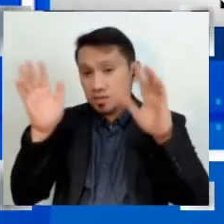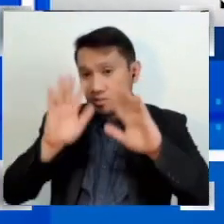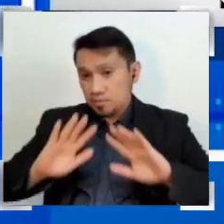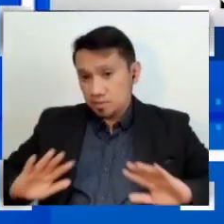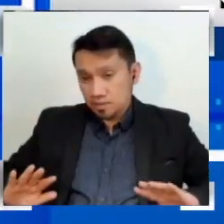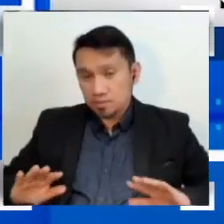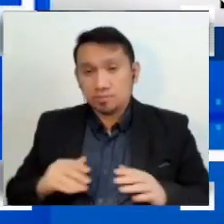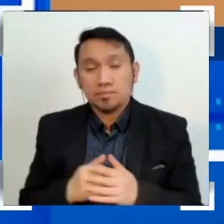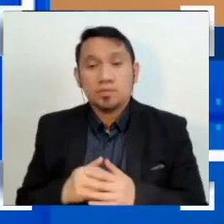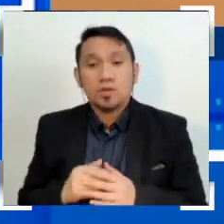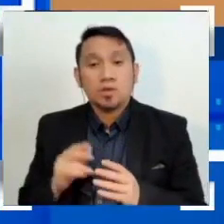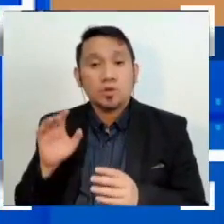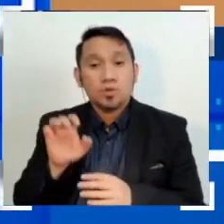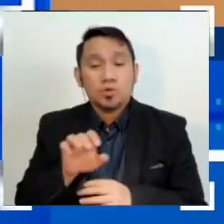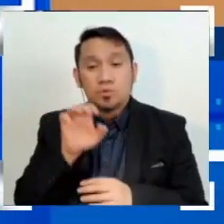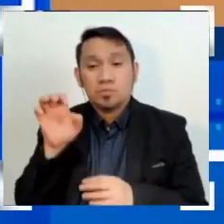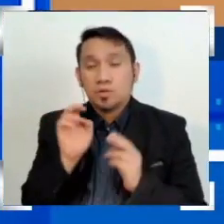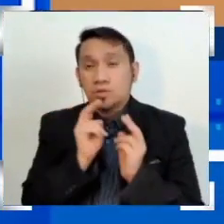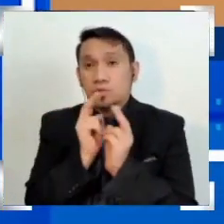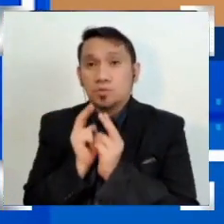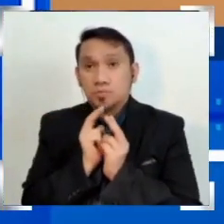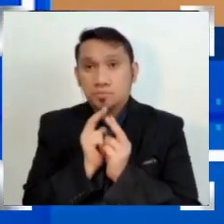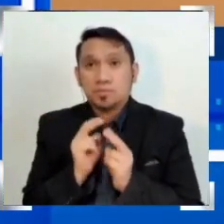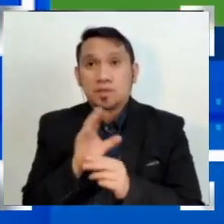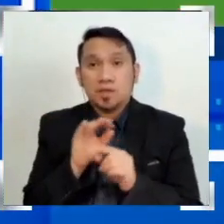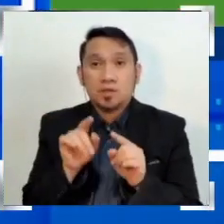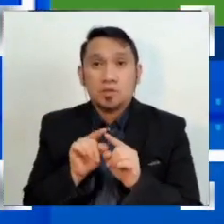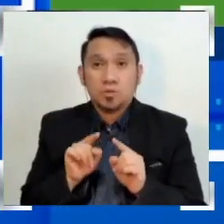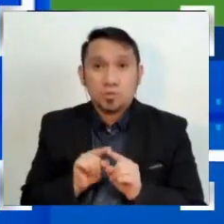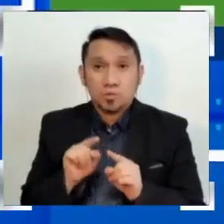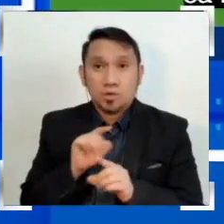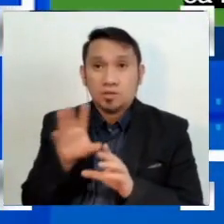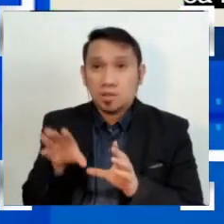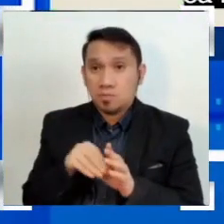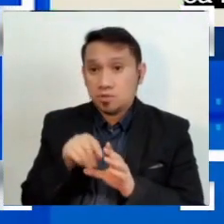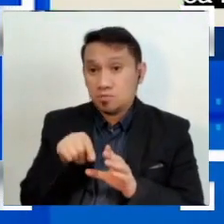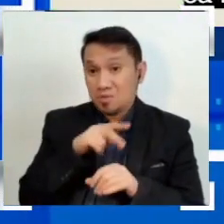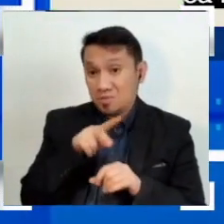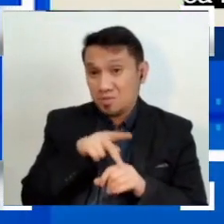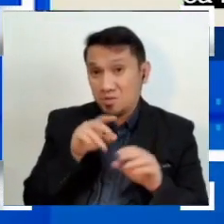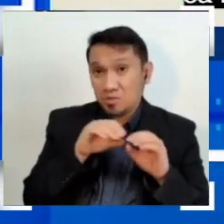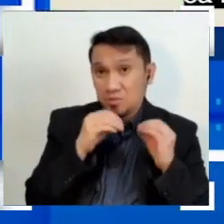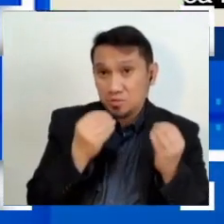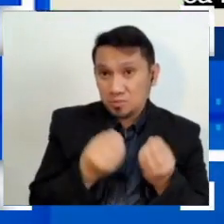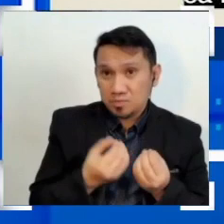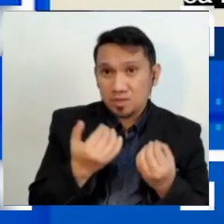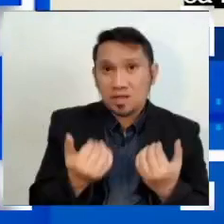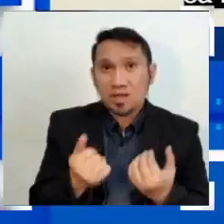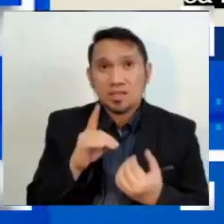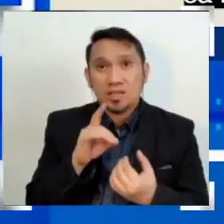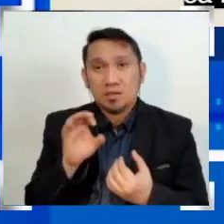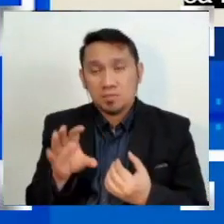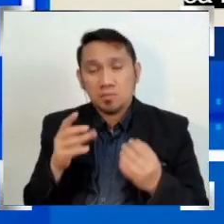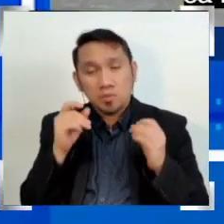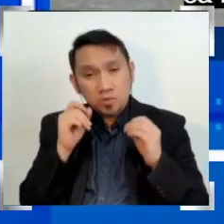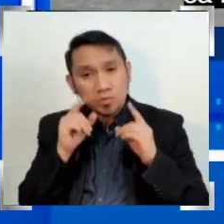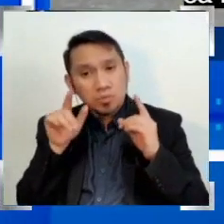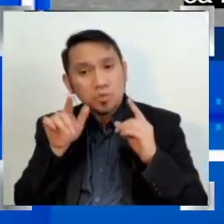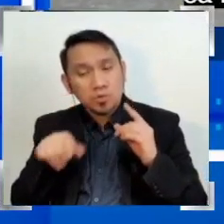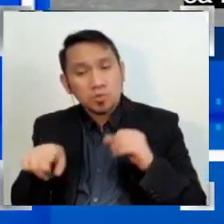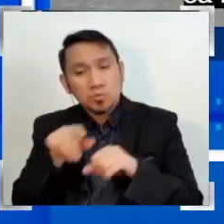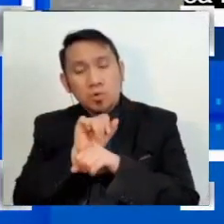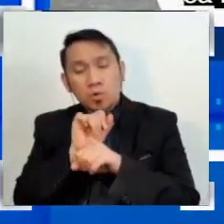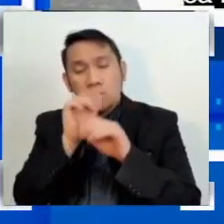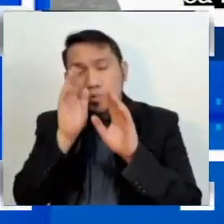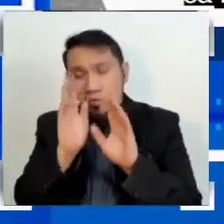European Union, kaisang Migrant Workers Department ng Pilipinas. Layo ng AVP na mamulat at ma-empower ang mga migrant workers para